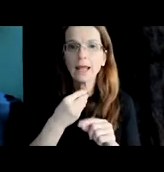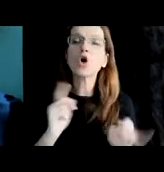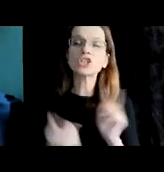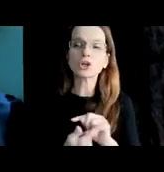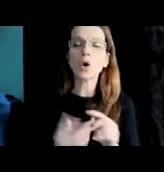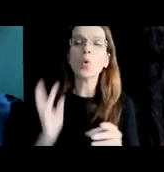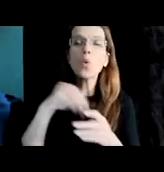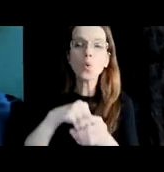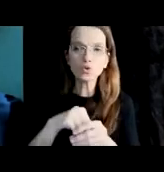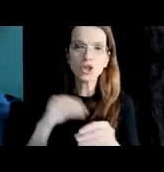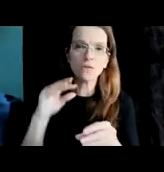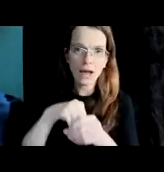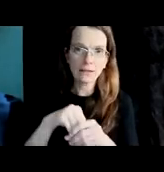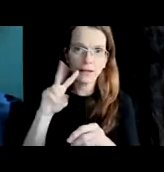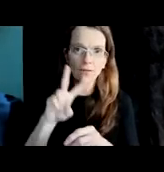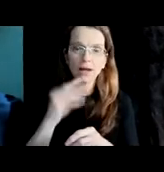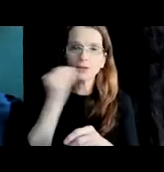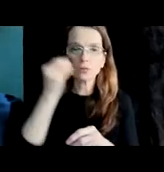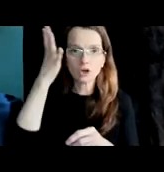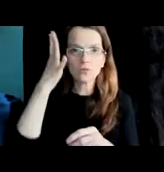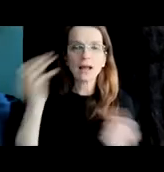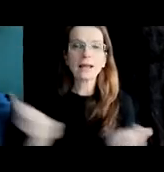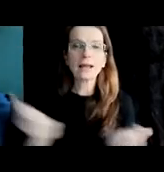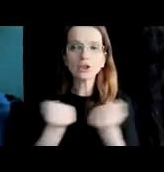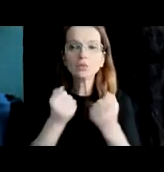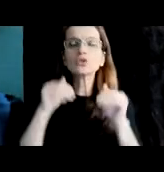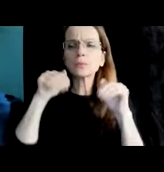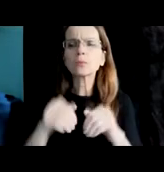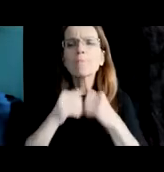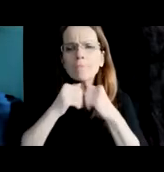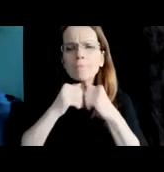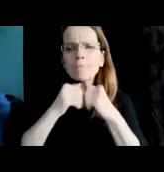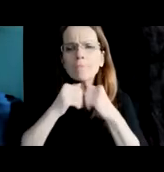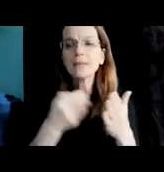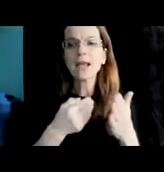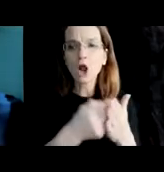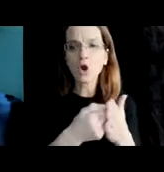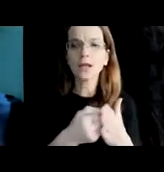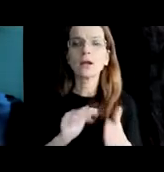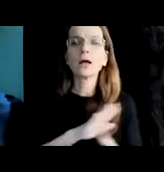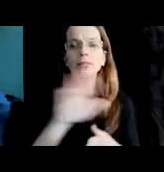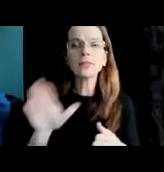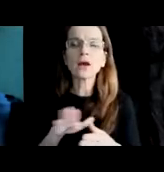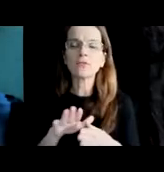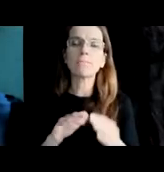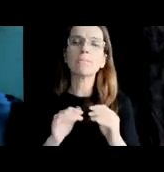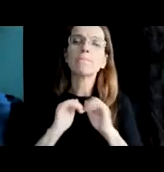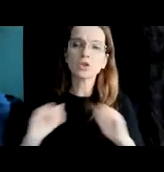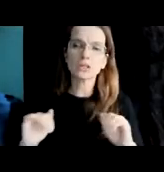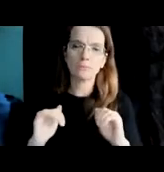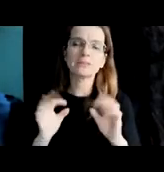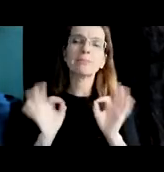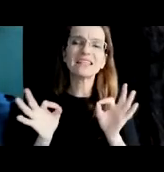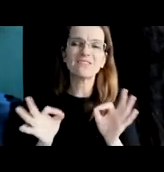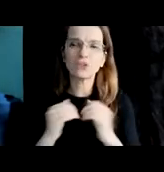v izobraževalne aktivnosti teh oseb posebej prilagojeno njihovim specifičnim potrebam.